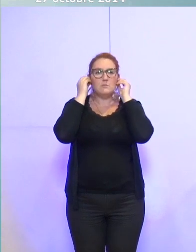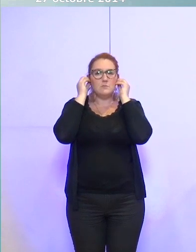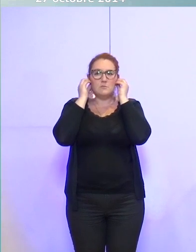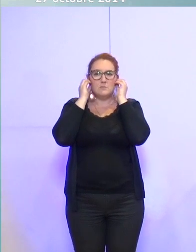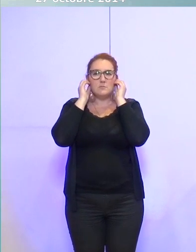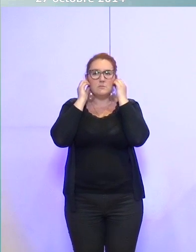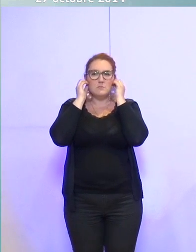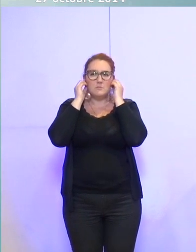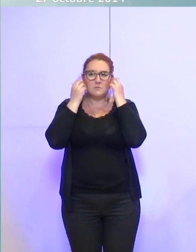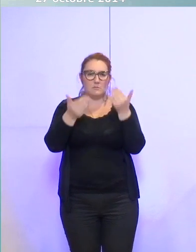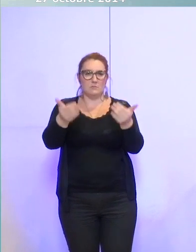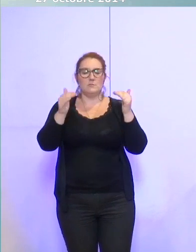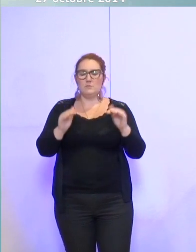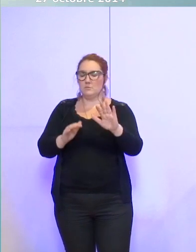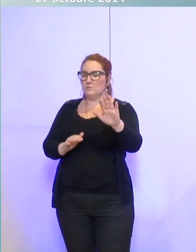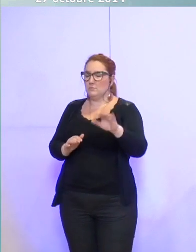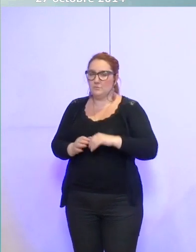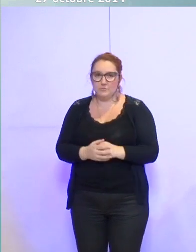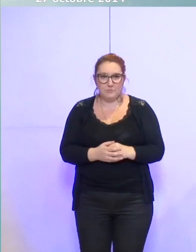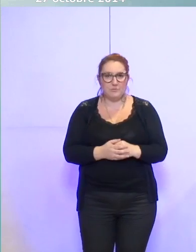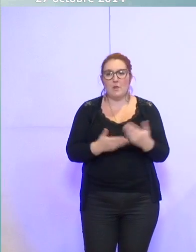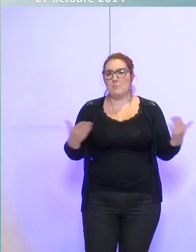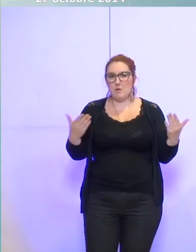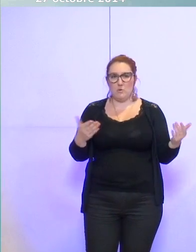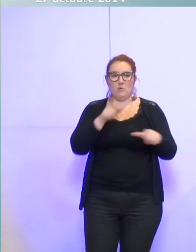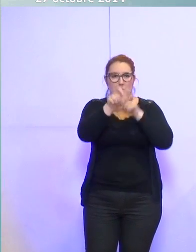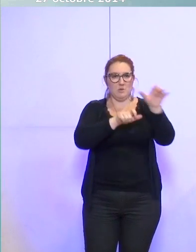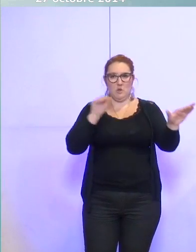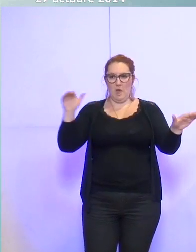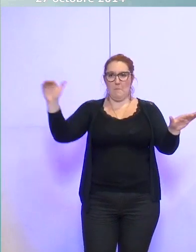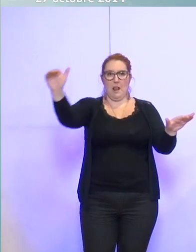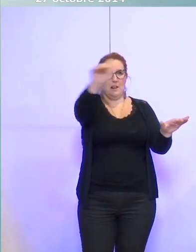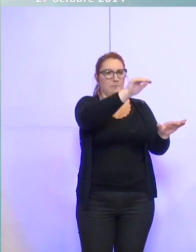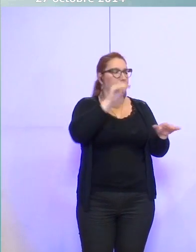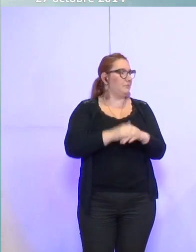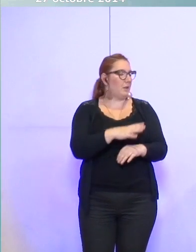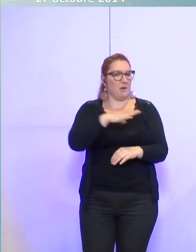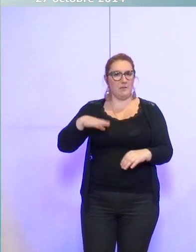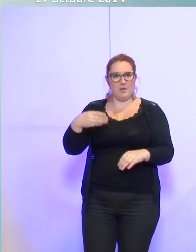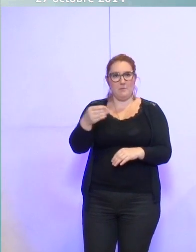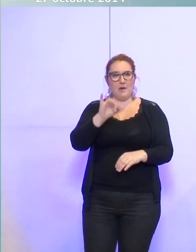Nous passons à l'appel. Elisa Martin.